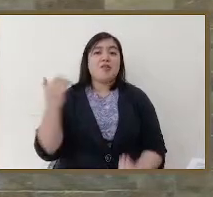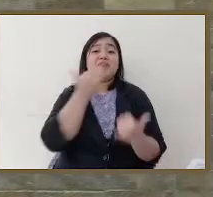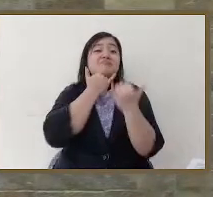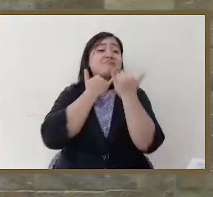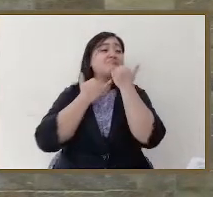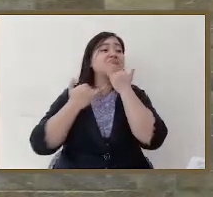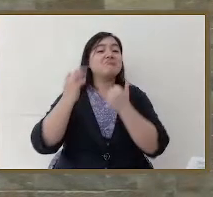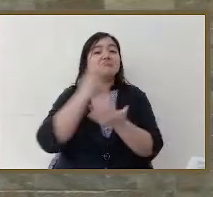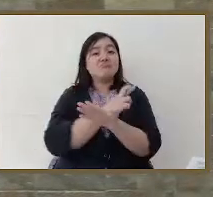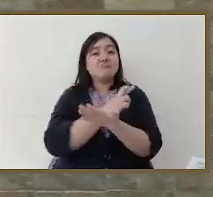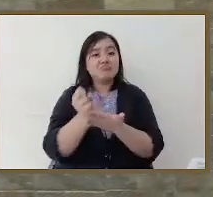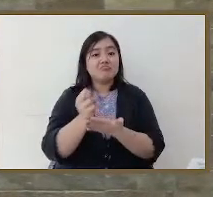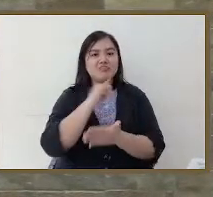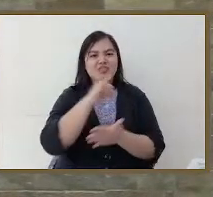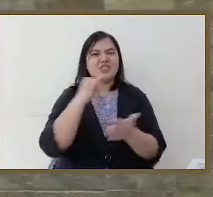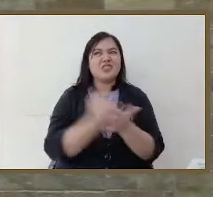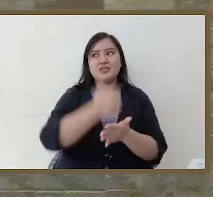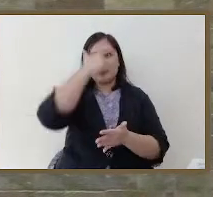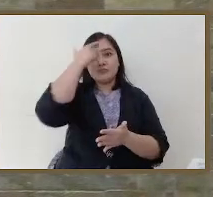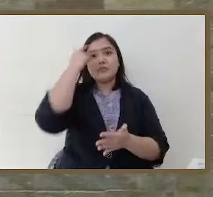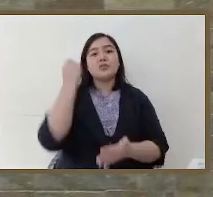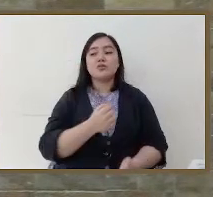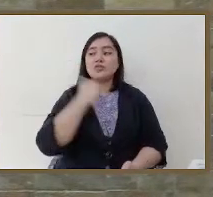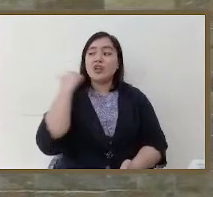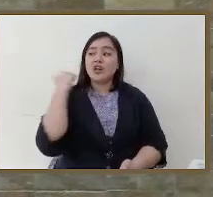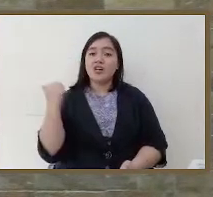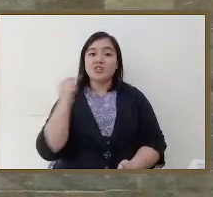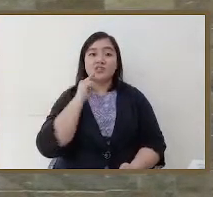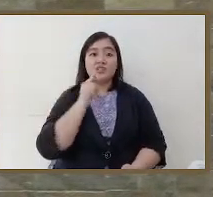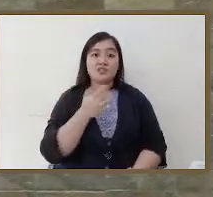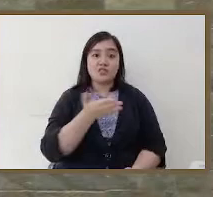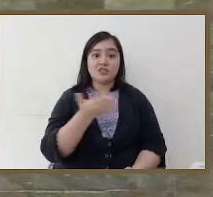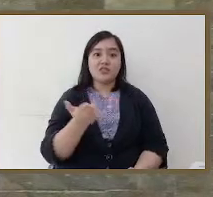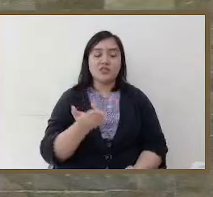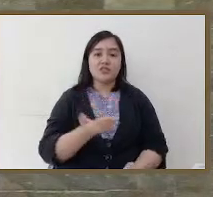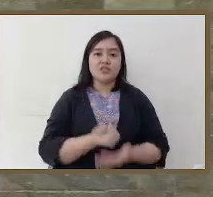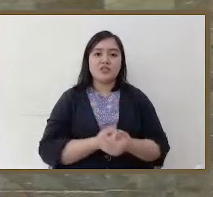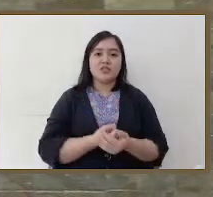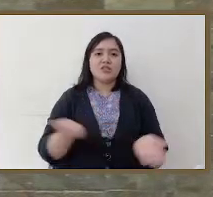Para mo nang sinabing wala kang narinig na prinsipyo mula sa salita ng Diyos.